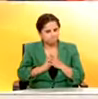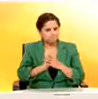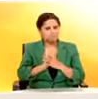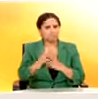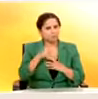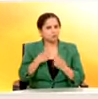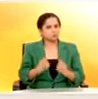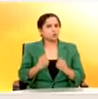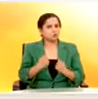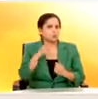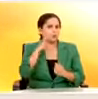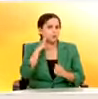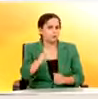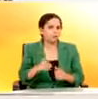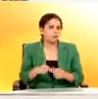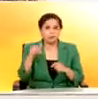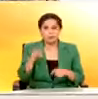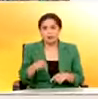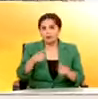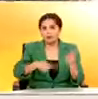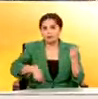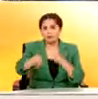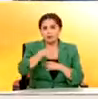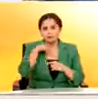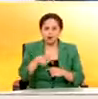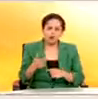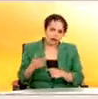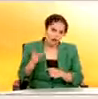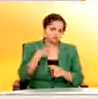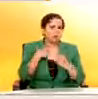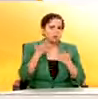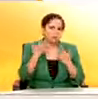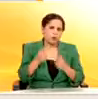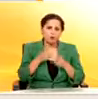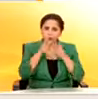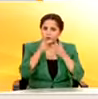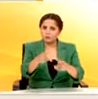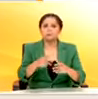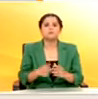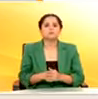मजबूत हो। यहाँ मैं एक बार फिर कहना चाहूंगा,